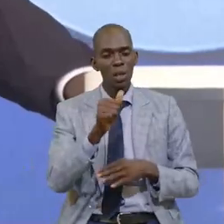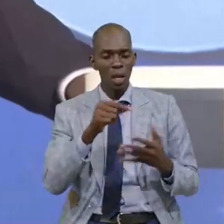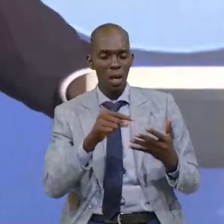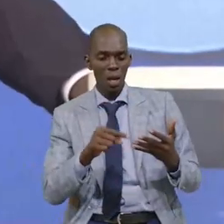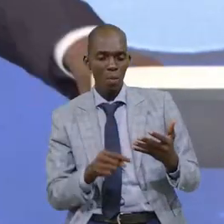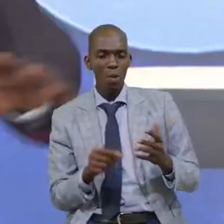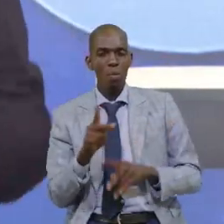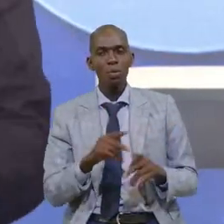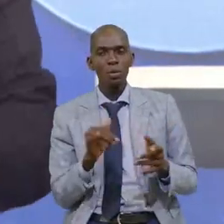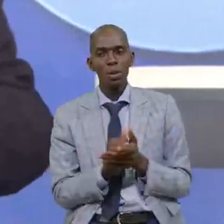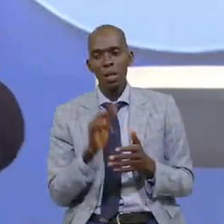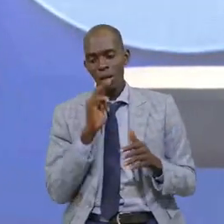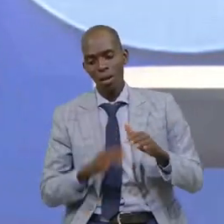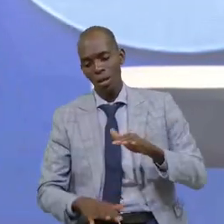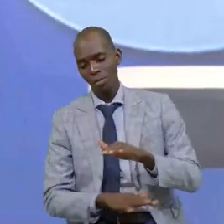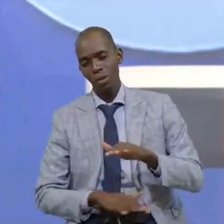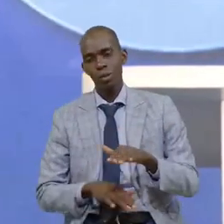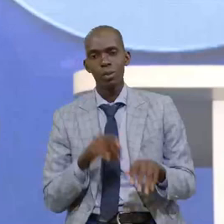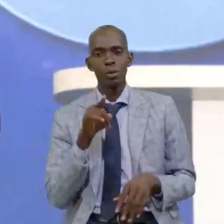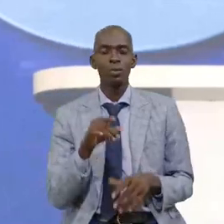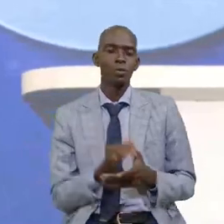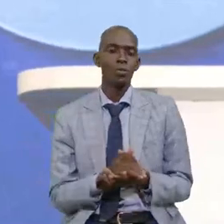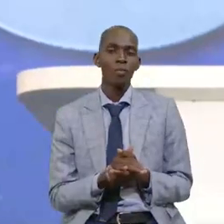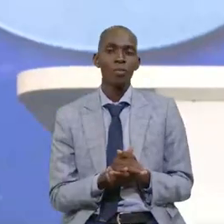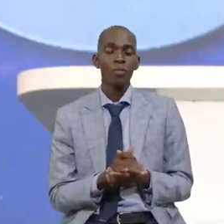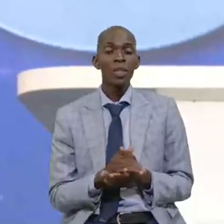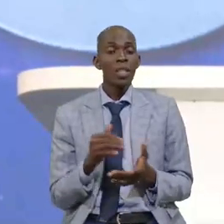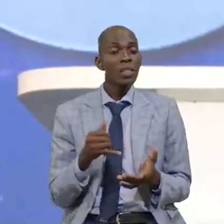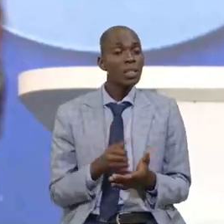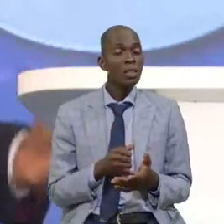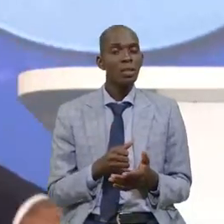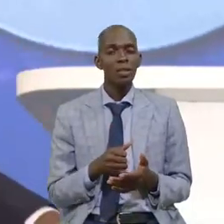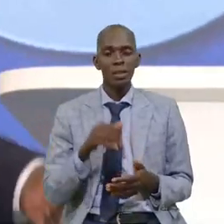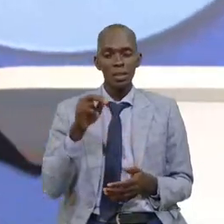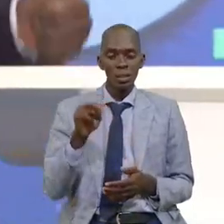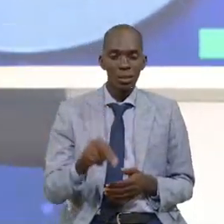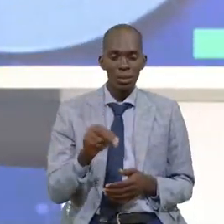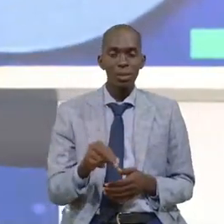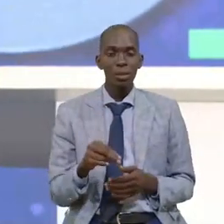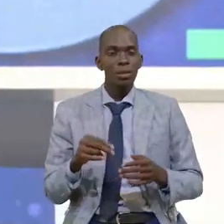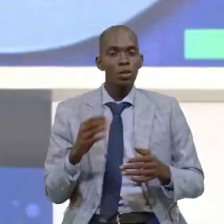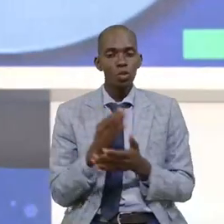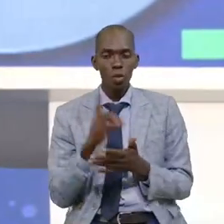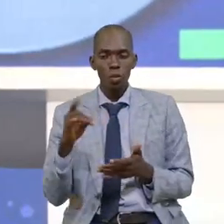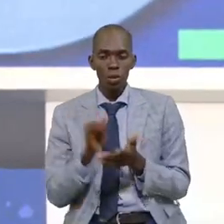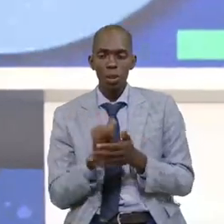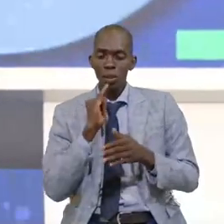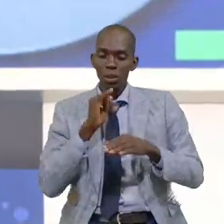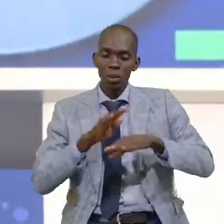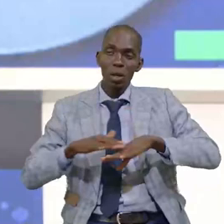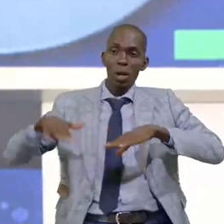parmi ceux qui sont au-dessus de toi, au-dessous de toi. Il faut quelqu'un qui vient, qui soit en haut